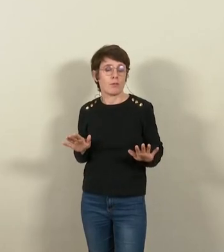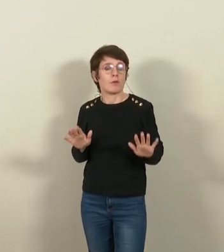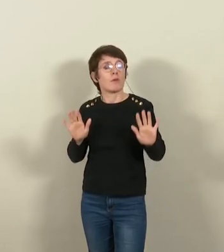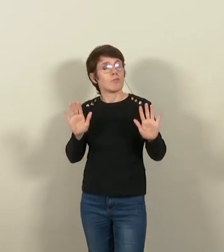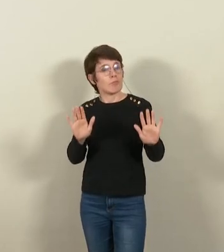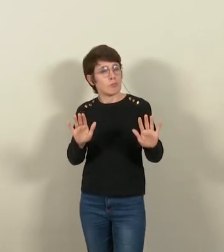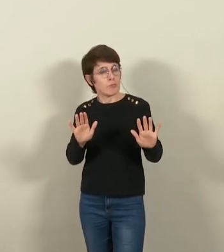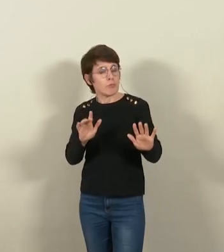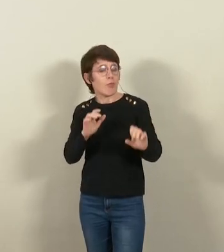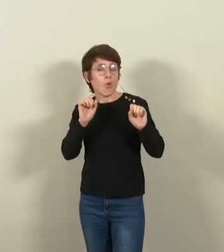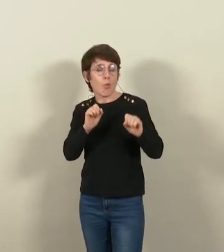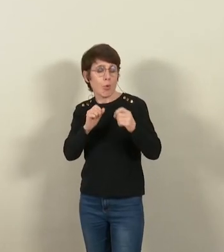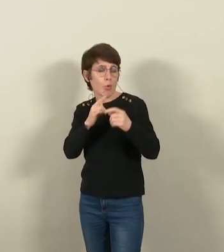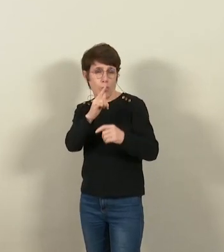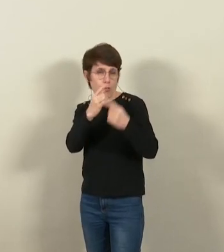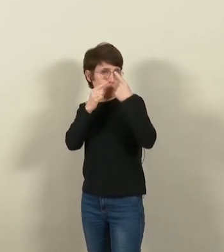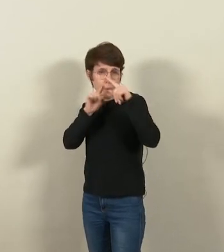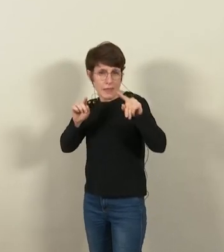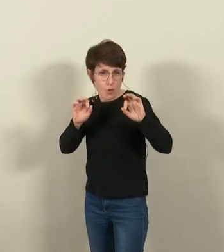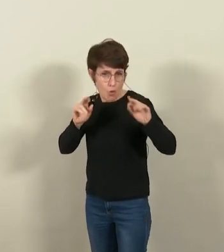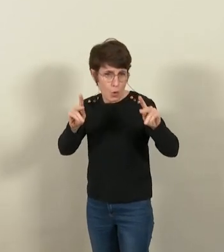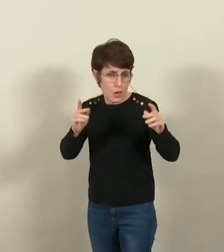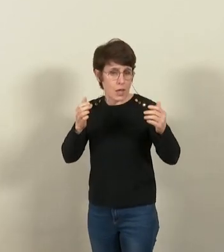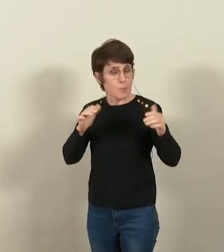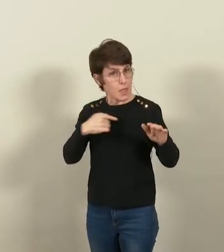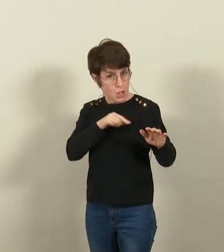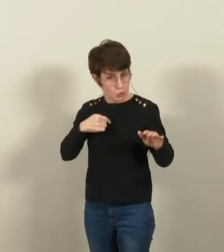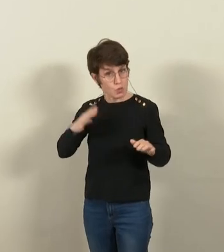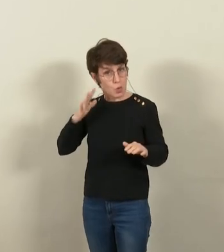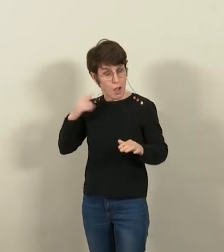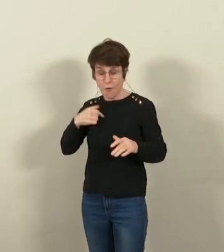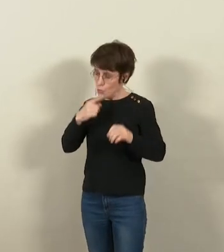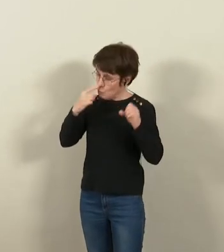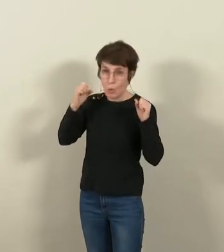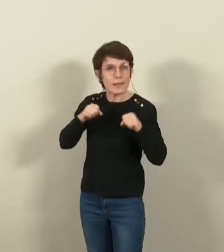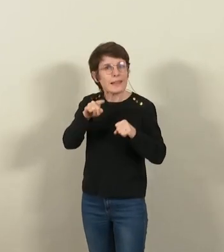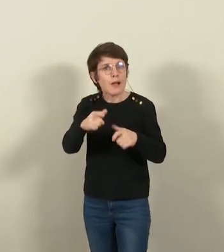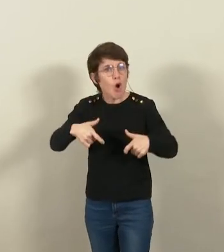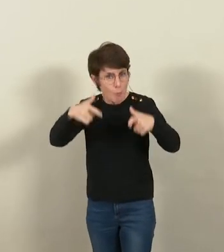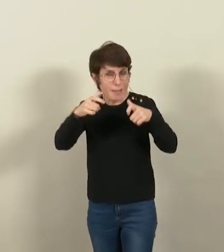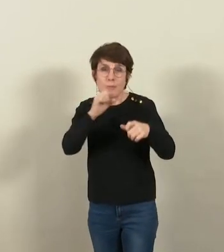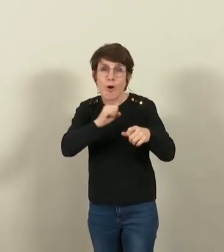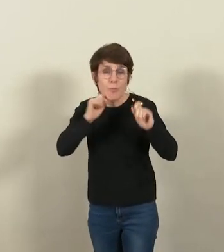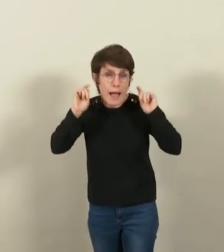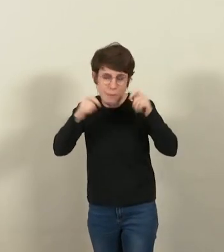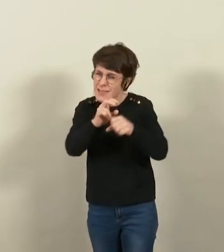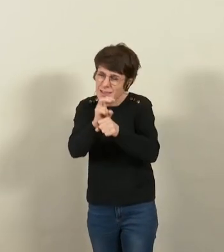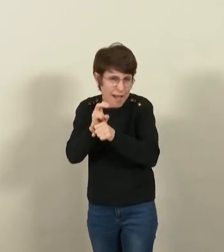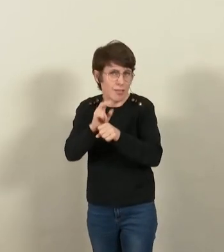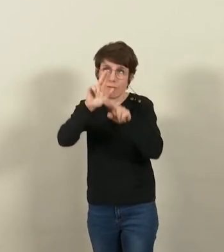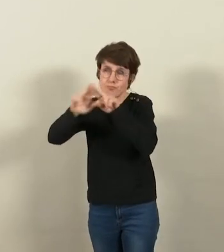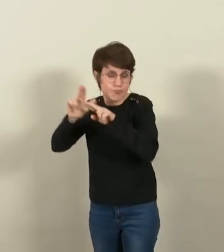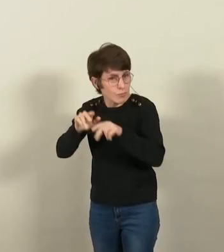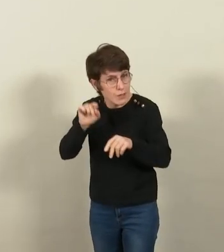peut avoir une Opin différente de la notre mais nous avions nous étions favorables à la conservation de ces bâtiments et nous pensions que la ville plutôt que